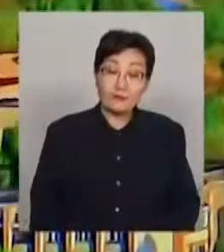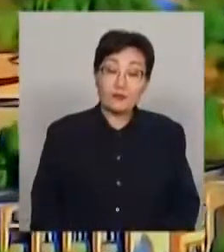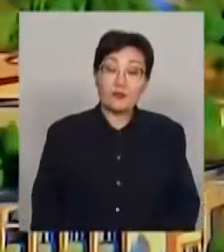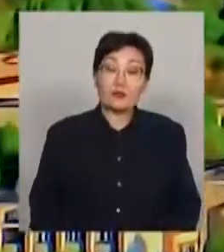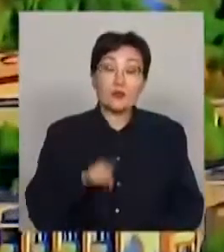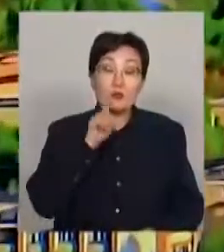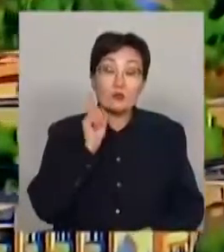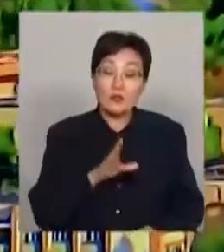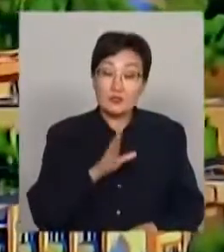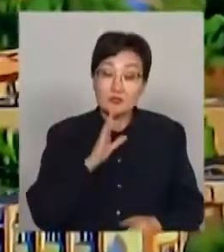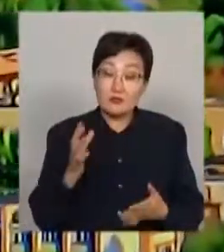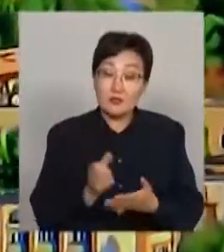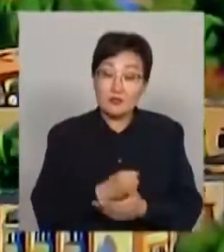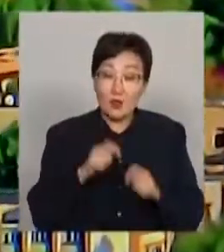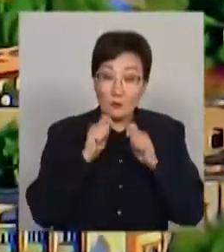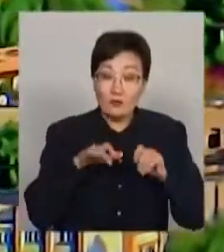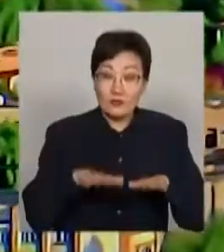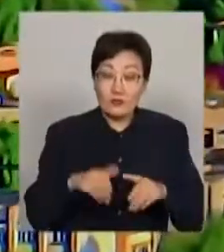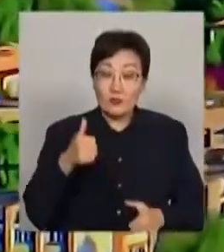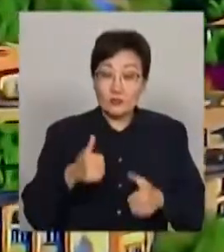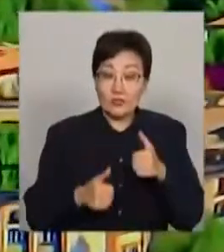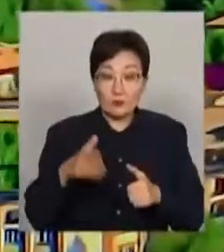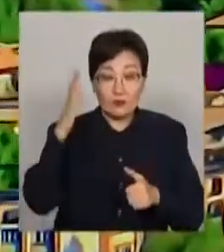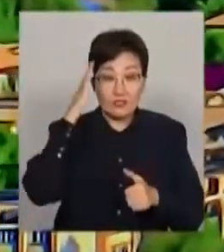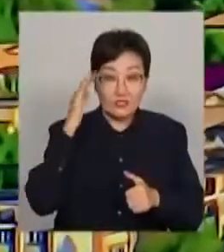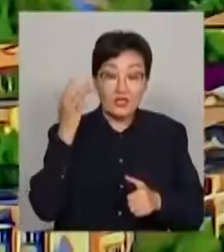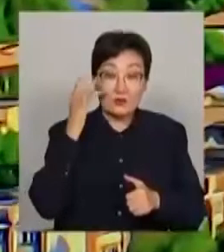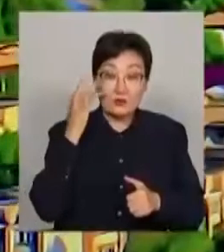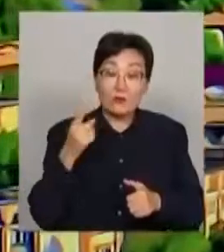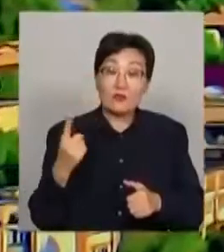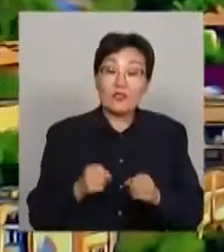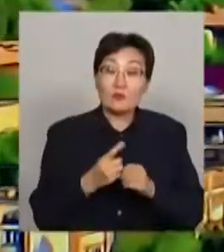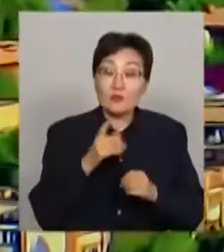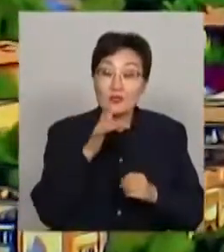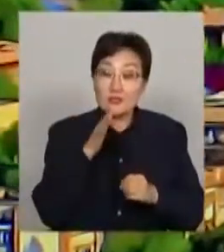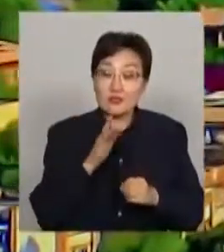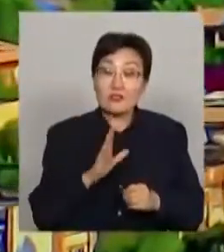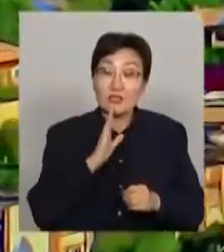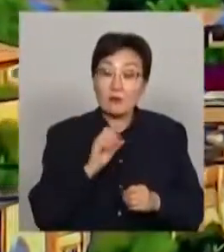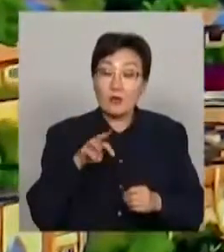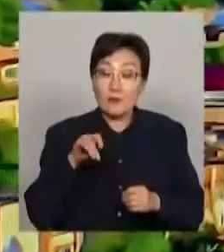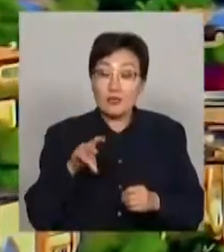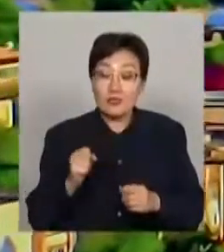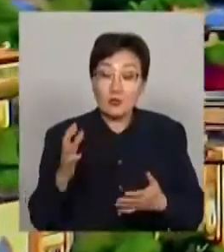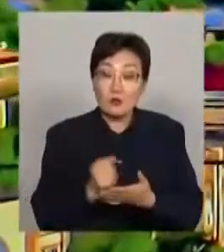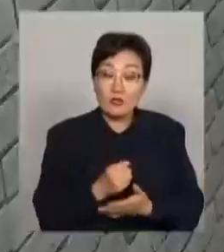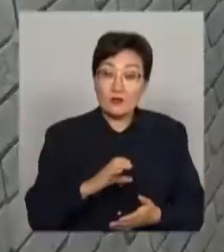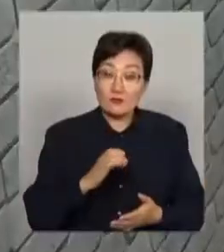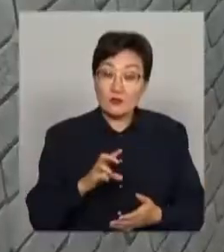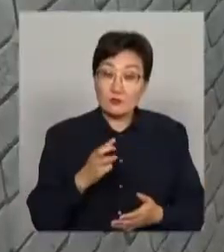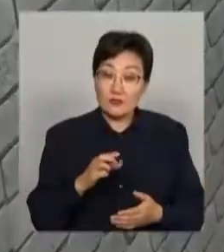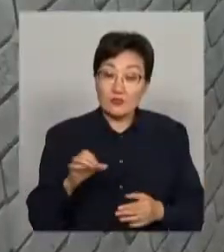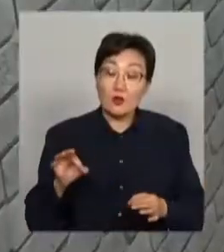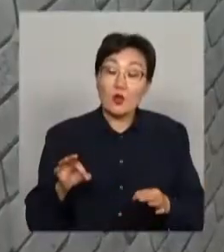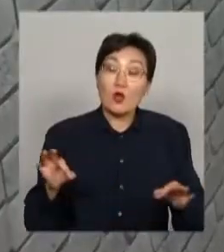Юная алматинка завоевала призовые места на конкурсе талантов США. 11-летняя Амина Арыстанбек выиграла серебро и бронзу в